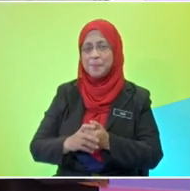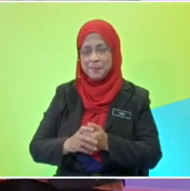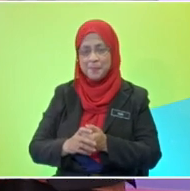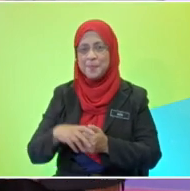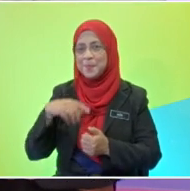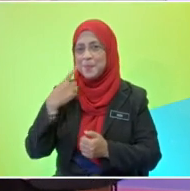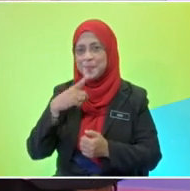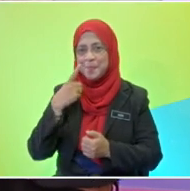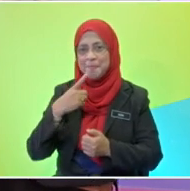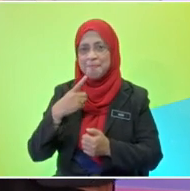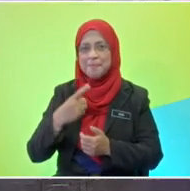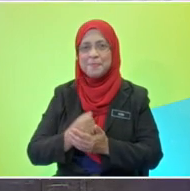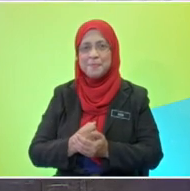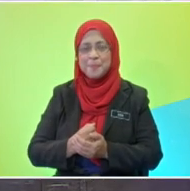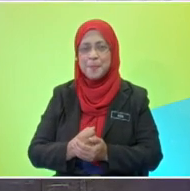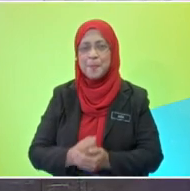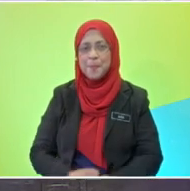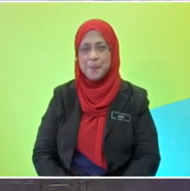siapa dunia